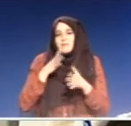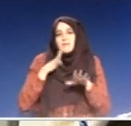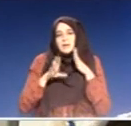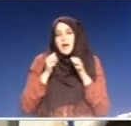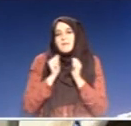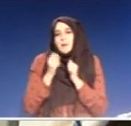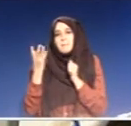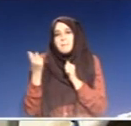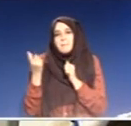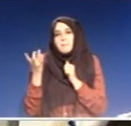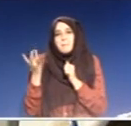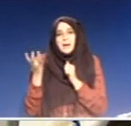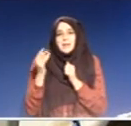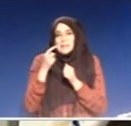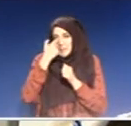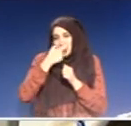ورجلي سمحوا لي.